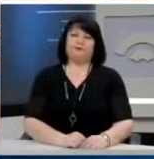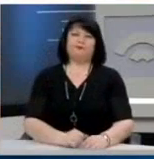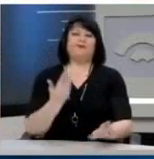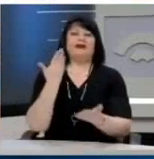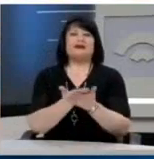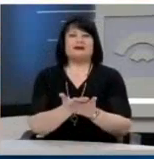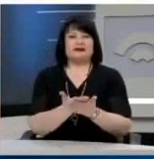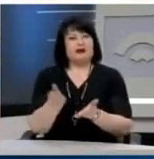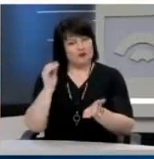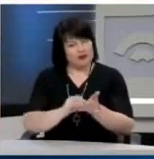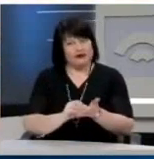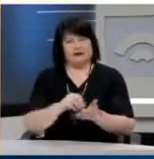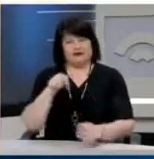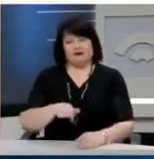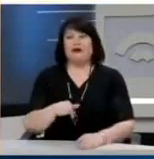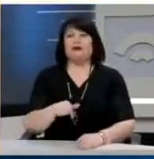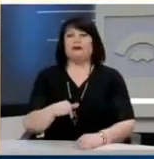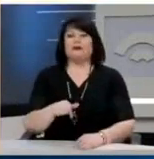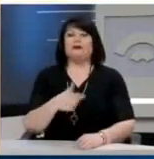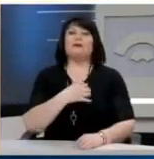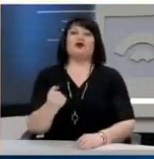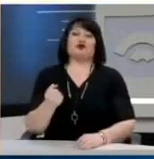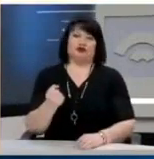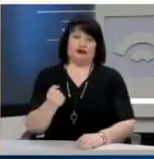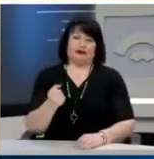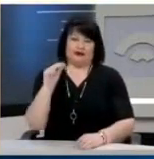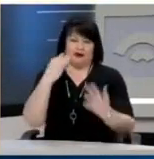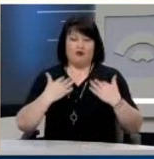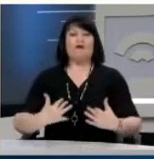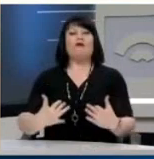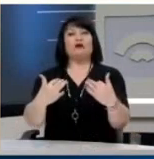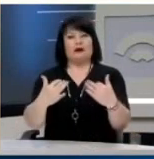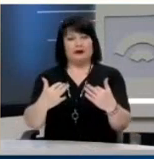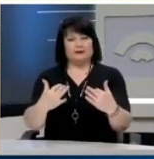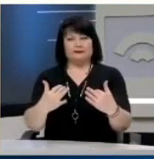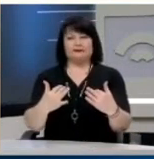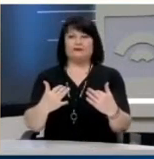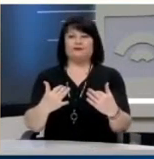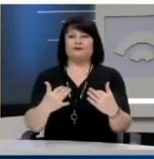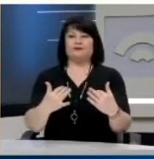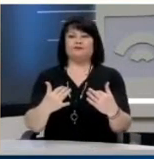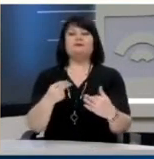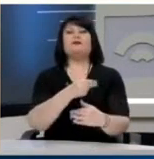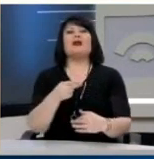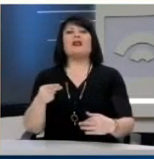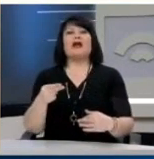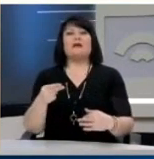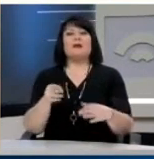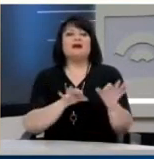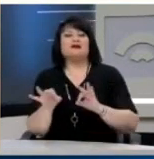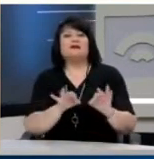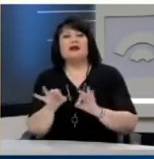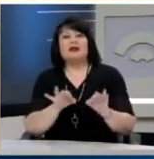Ζητάω σήμερα εκ νέου την εμπιστοσύνη της Βουλής πάνω σε ένα